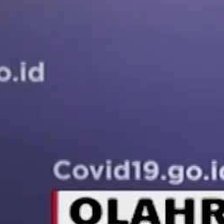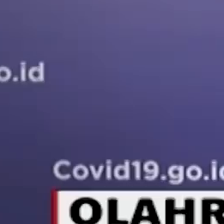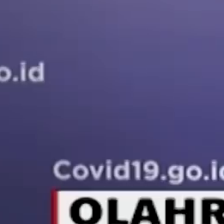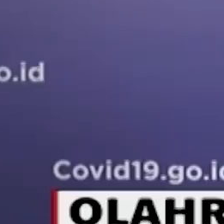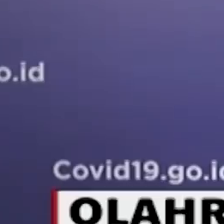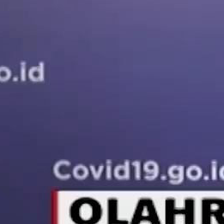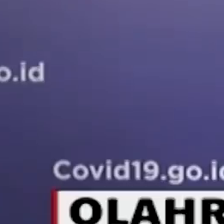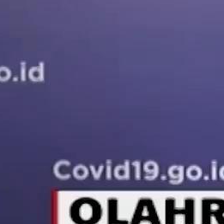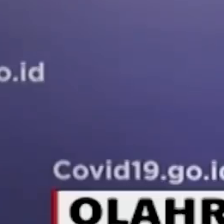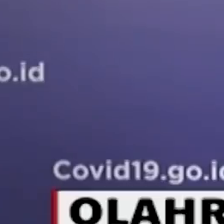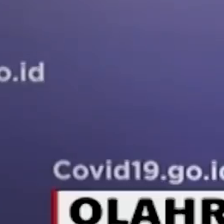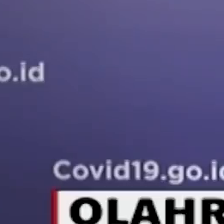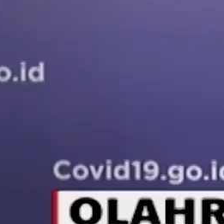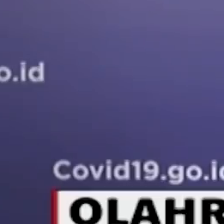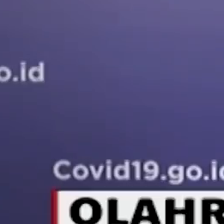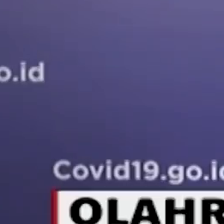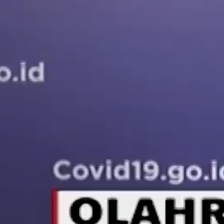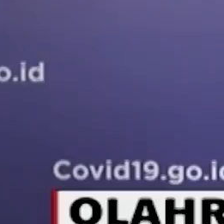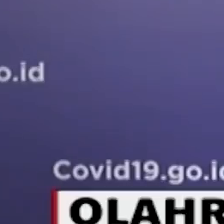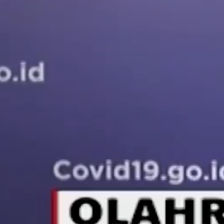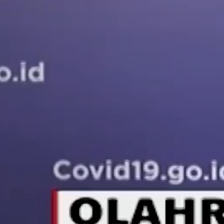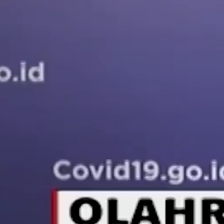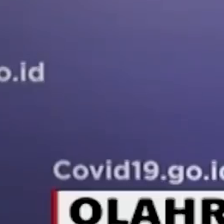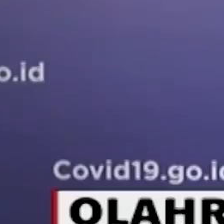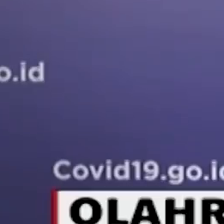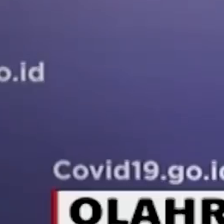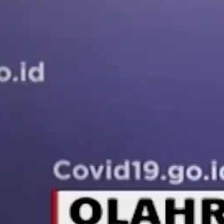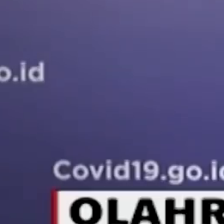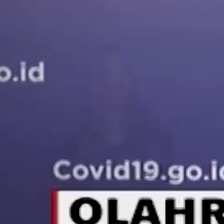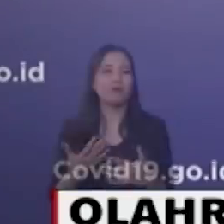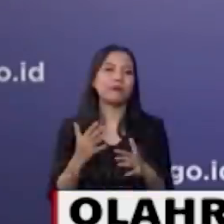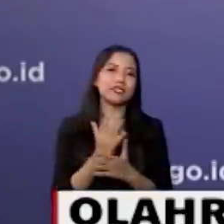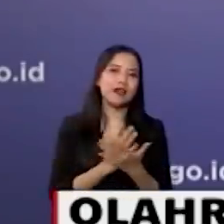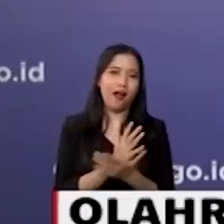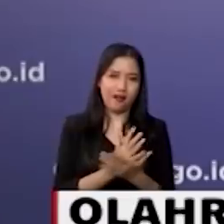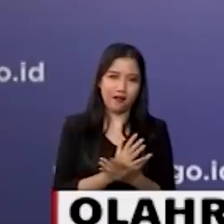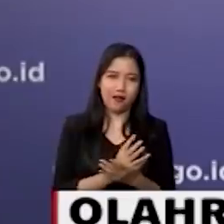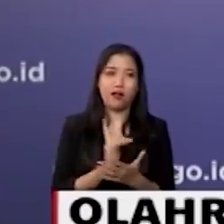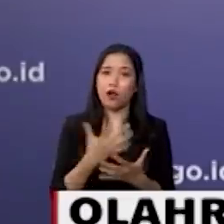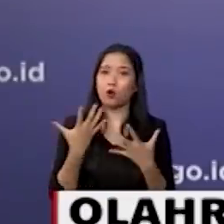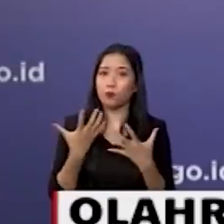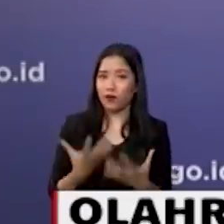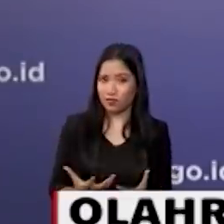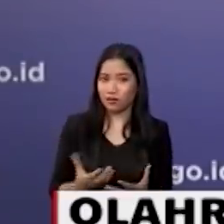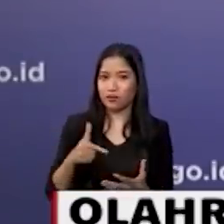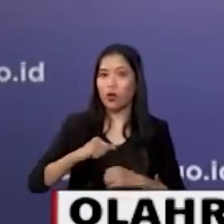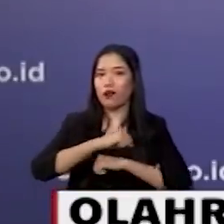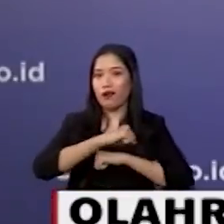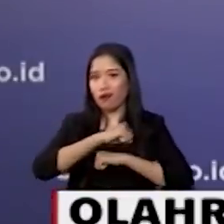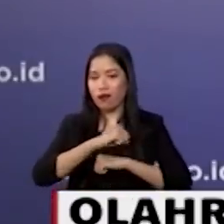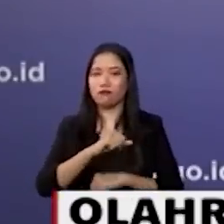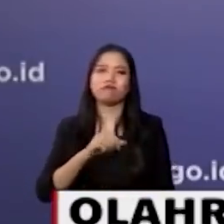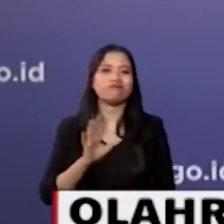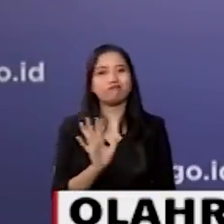WHO adalah olahraga dengan intensitas ringan hingga sedang. Olahraga yang berat tidak disarankan terlebih